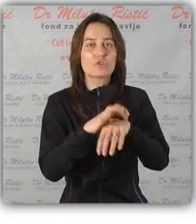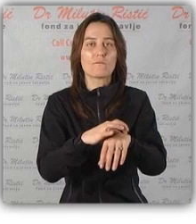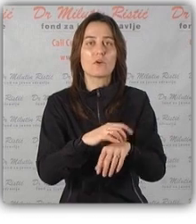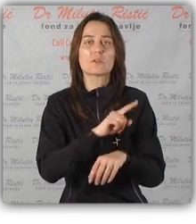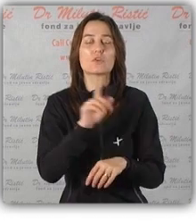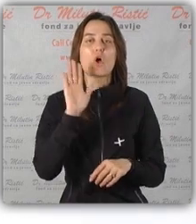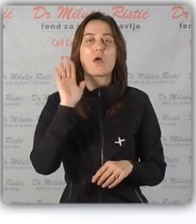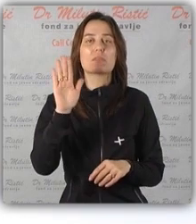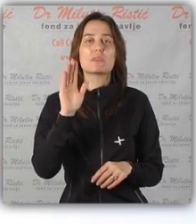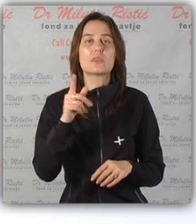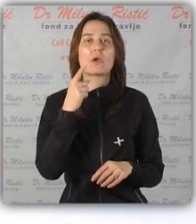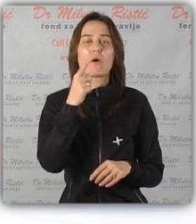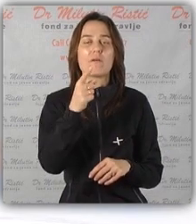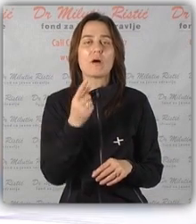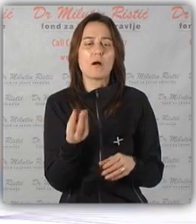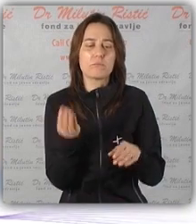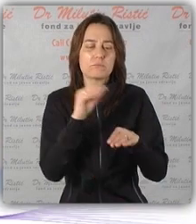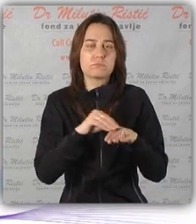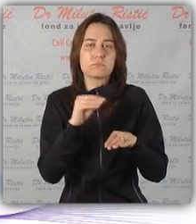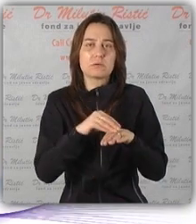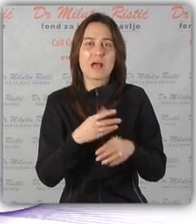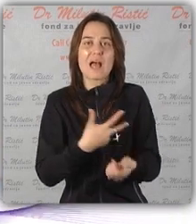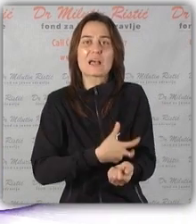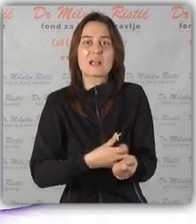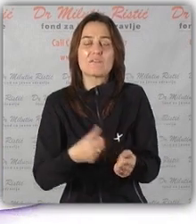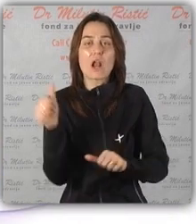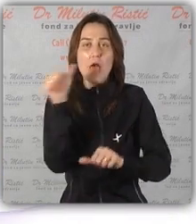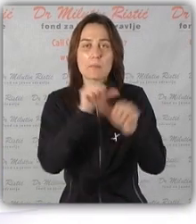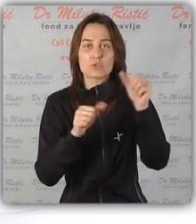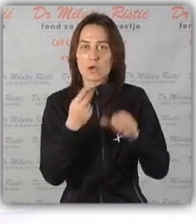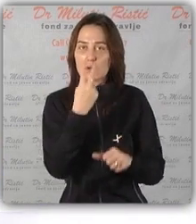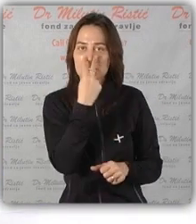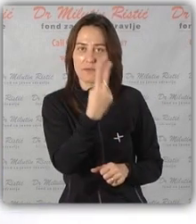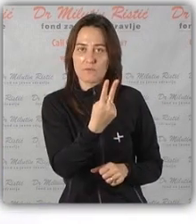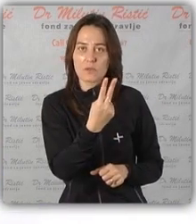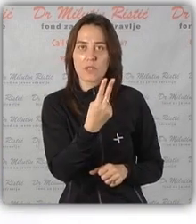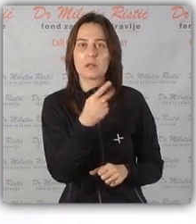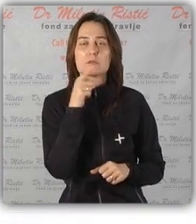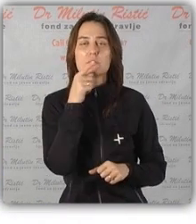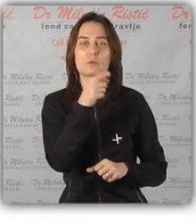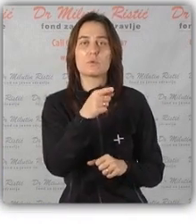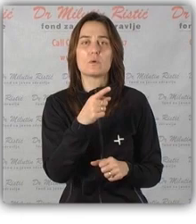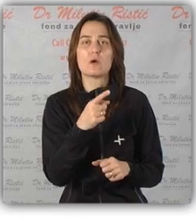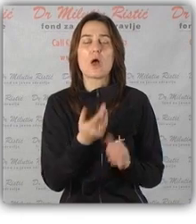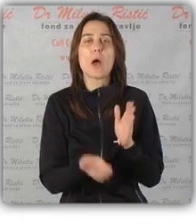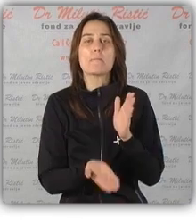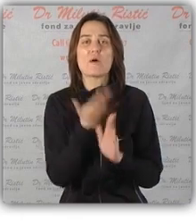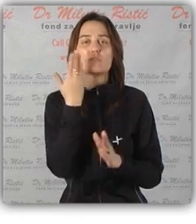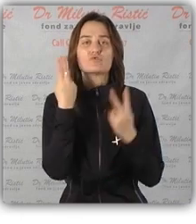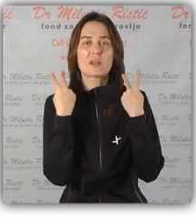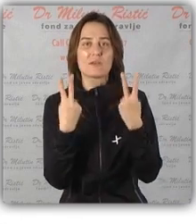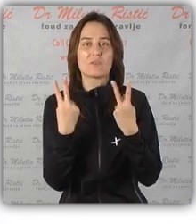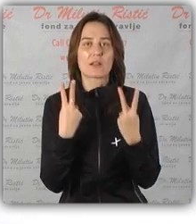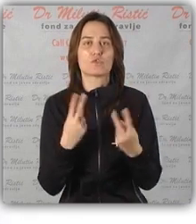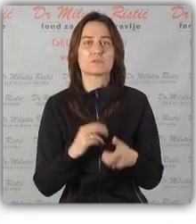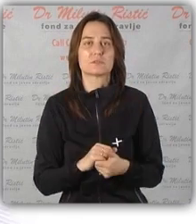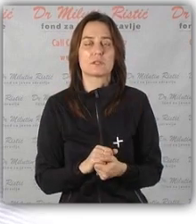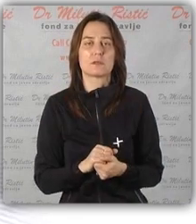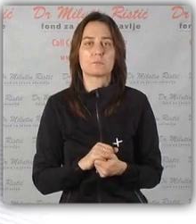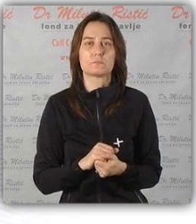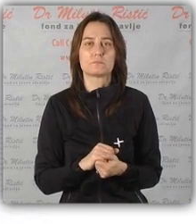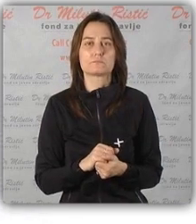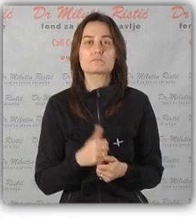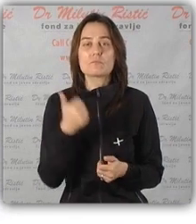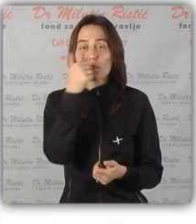taj način dovodi do njihovog nagomilavanja u krvi, što se laboratorijski uočava u vidu uočenih povišenih